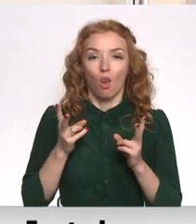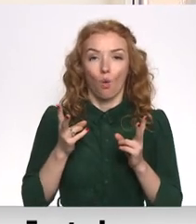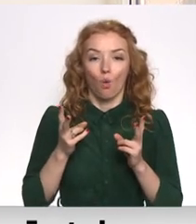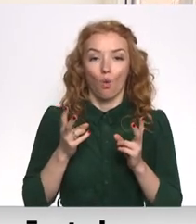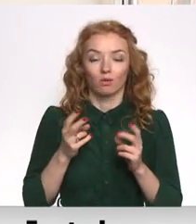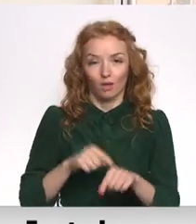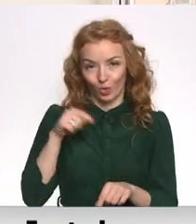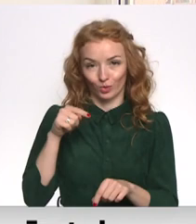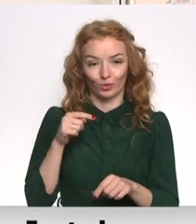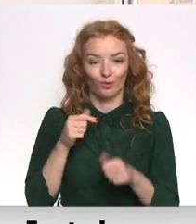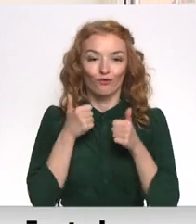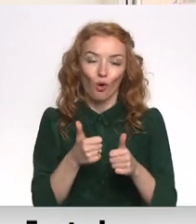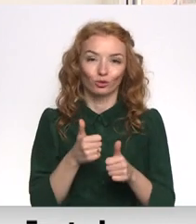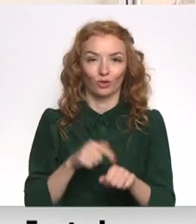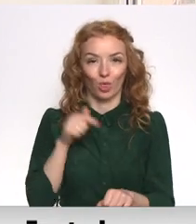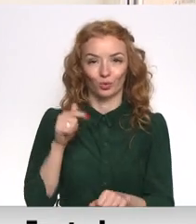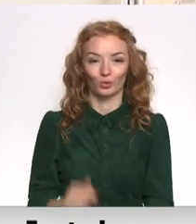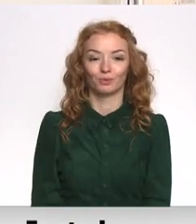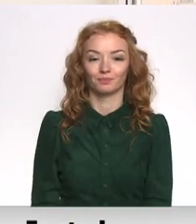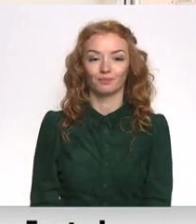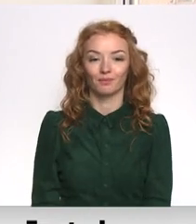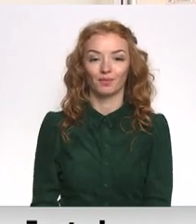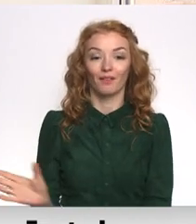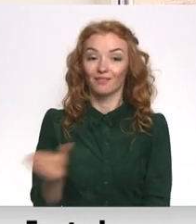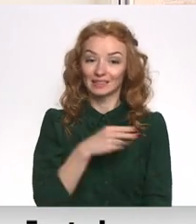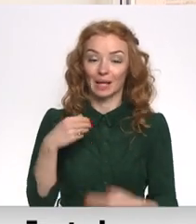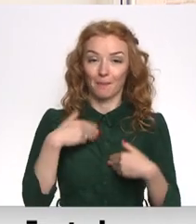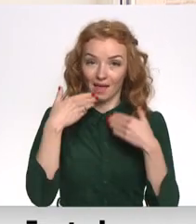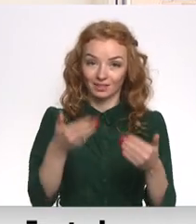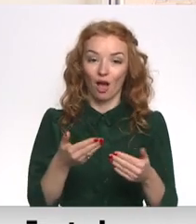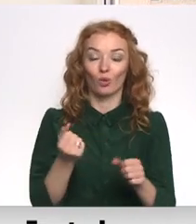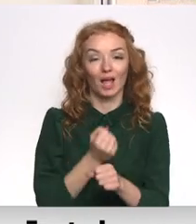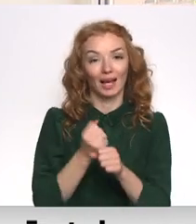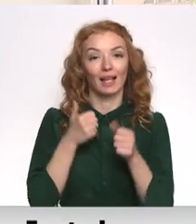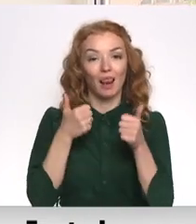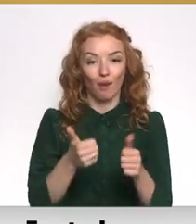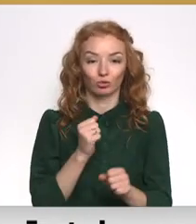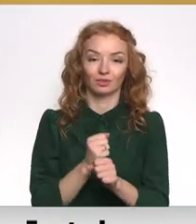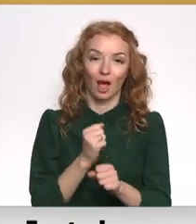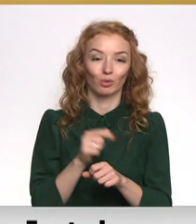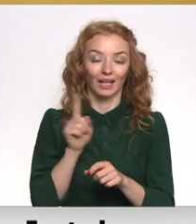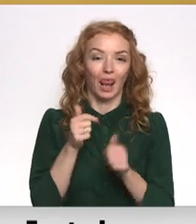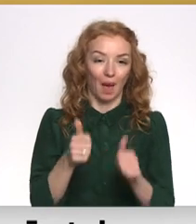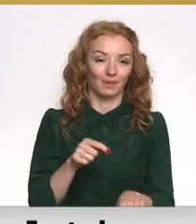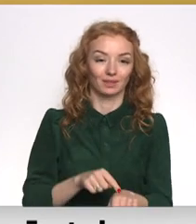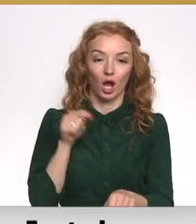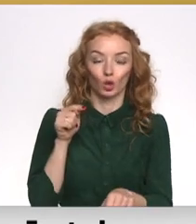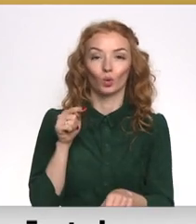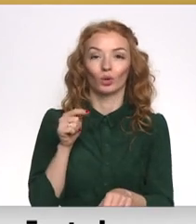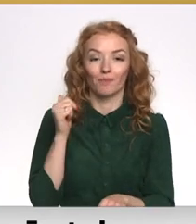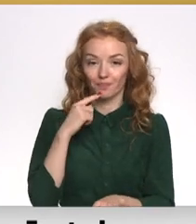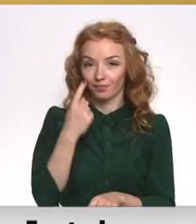cik forši, baigi labi. Visiem ir iesaku darīt labus darbus, ir laba sajūta. Ar